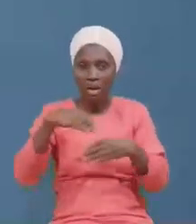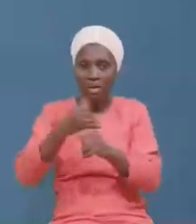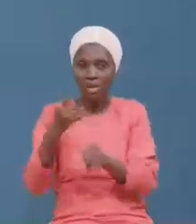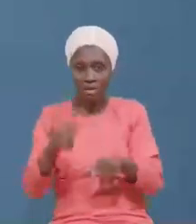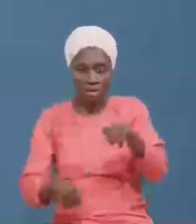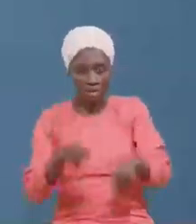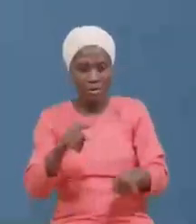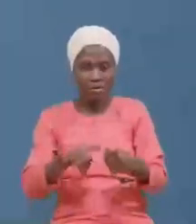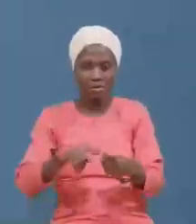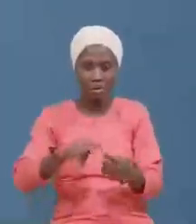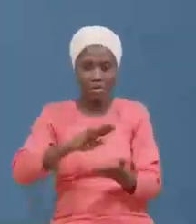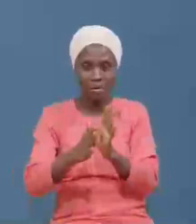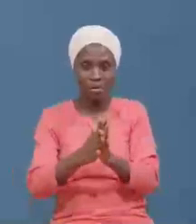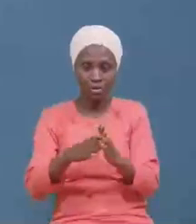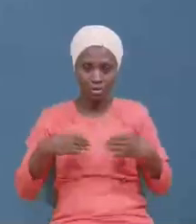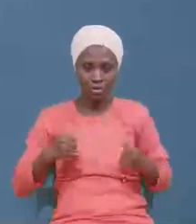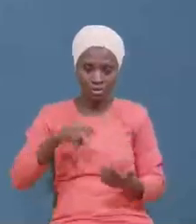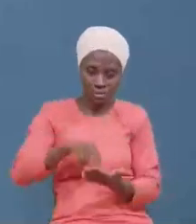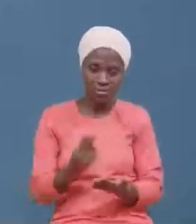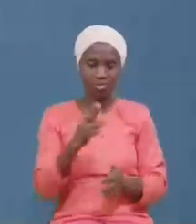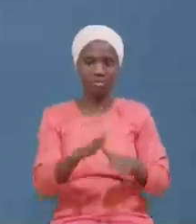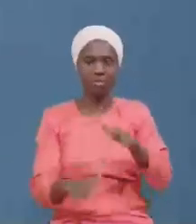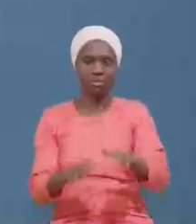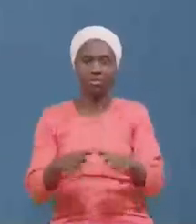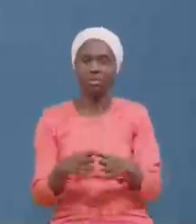Il fait lever, marcher les paralytiques.